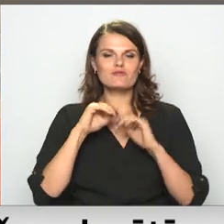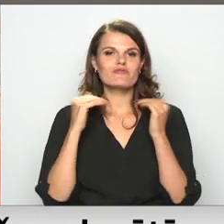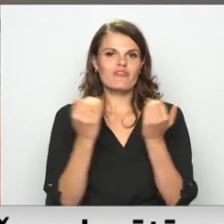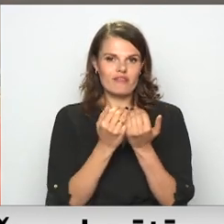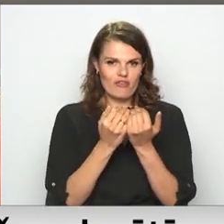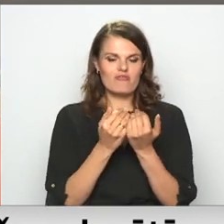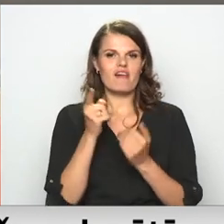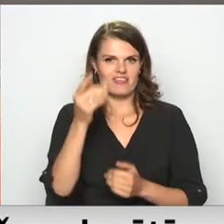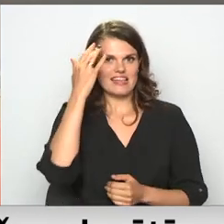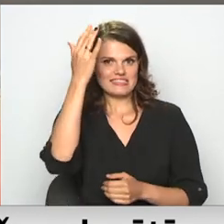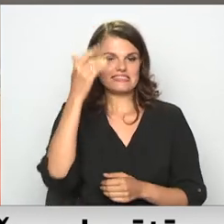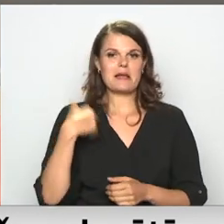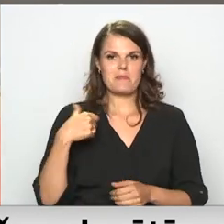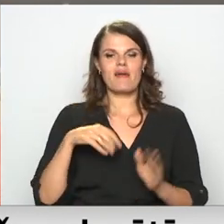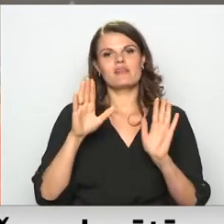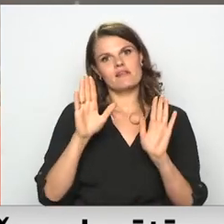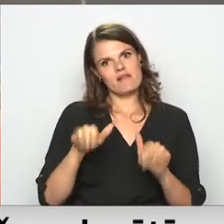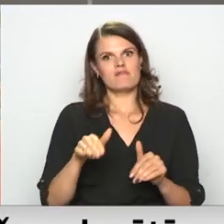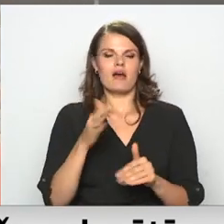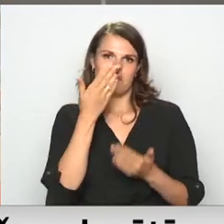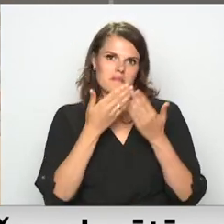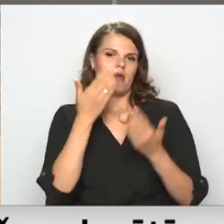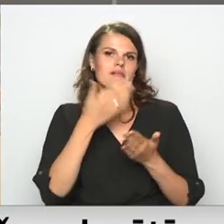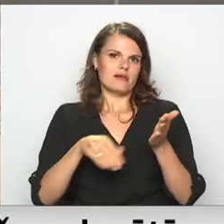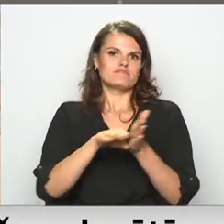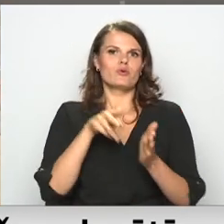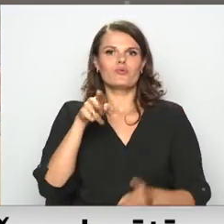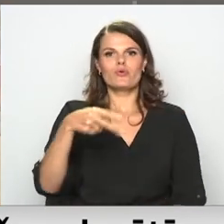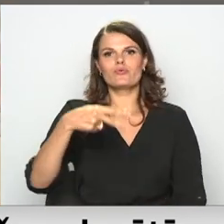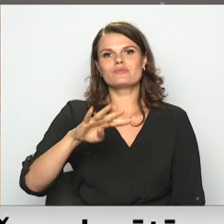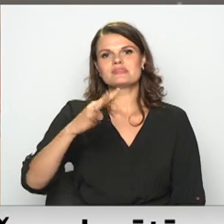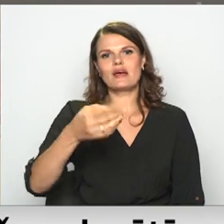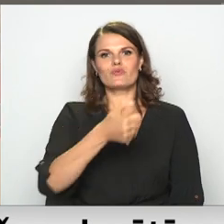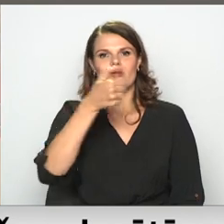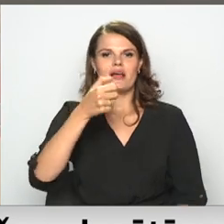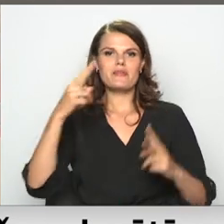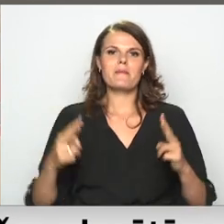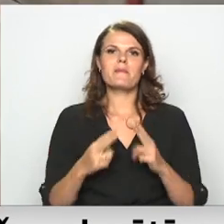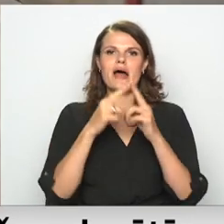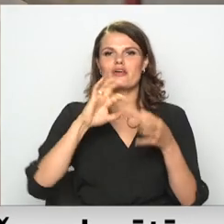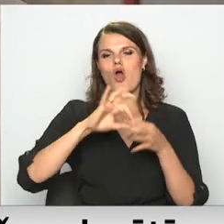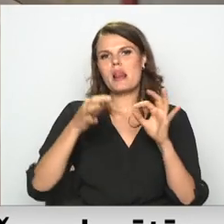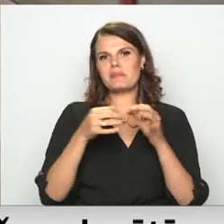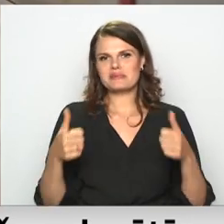viņa cer, ka Arina varētu pretendēt arī startam 2024.